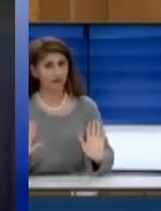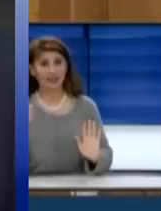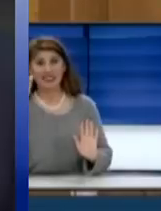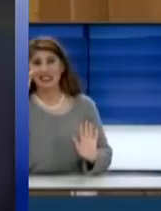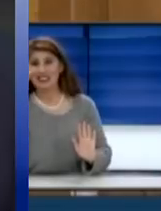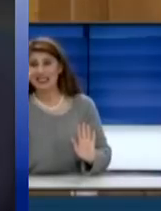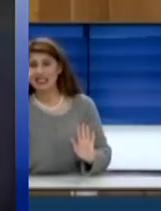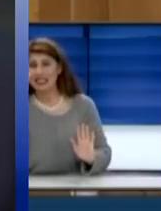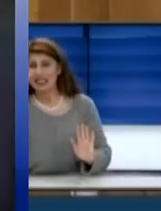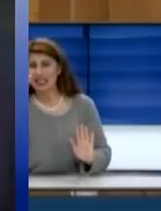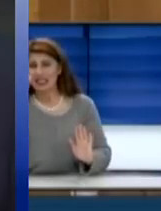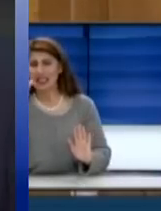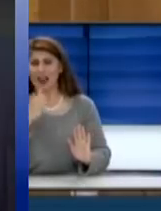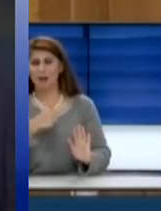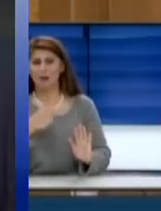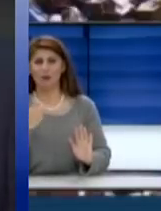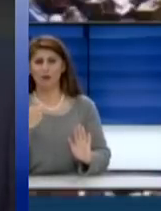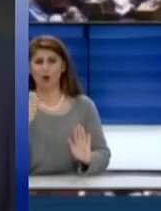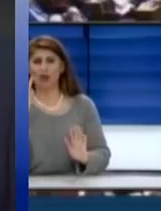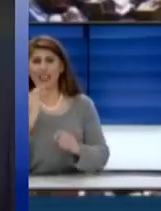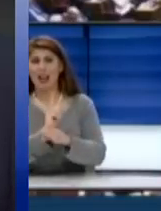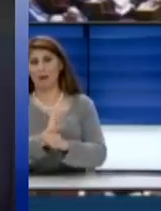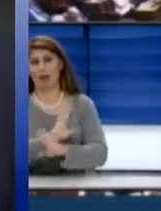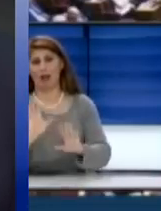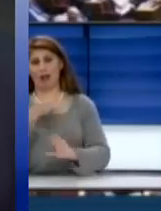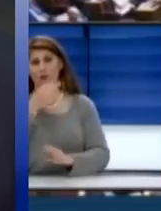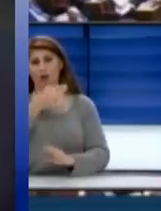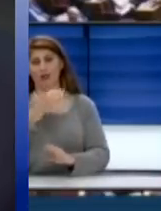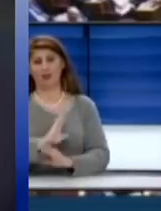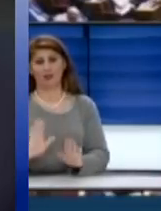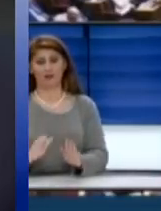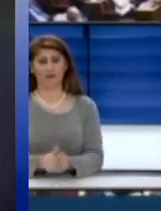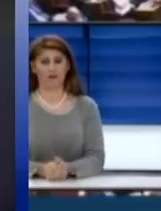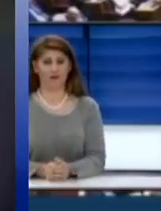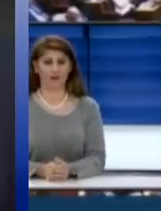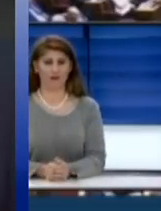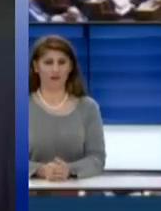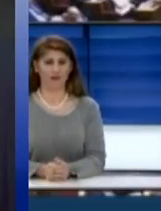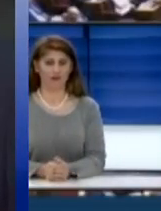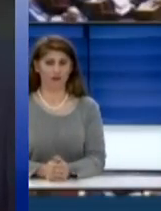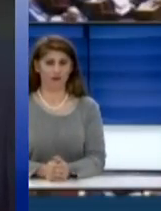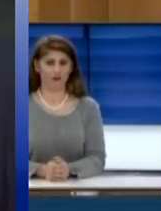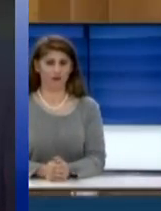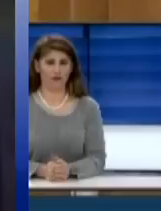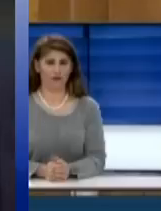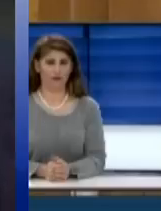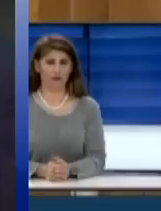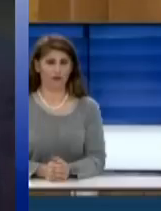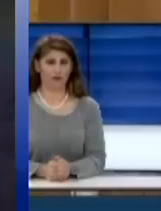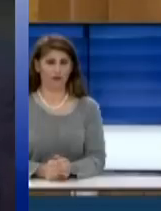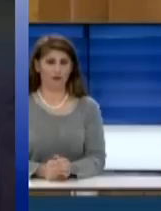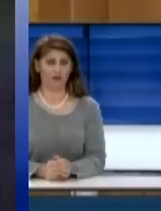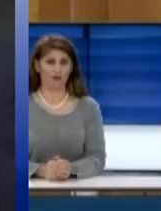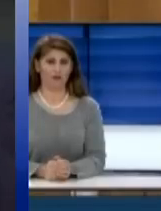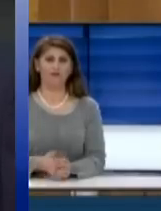με 5.000 ευρώ για κάθε παιδί και, όπως είπε ο Πρωθυπουργός, αφορά το 85% των ελληνικών